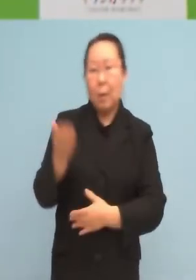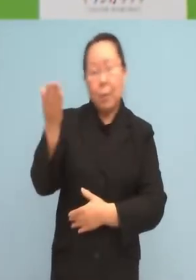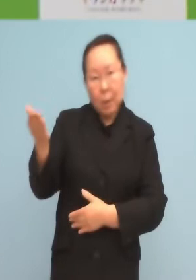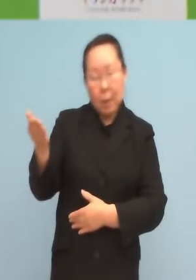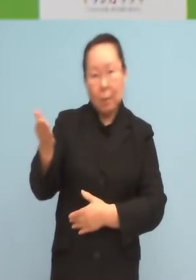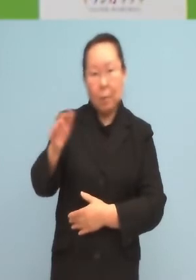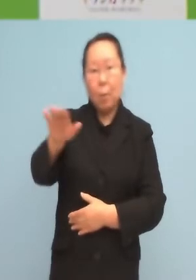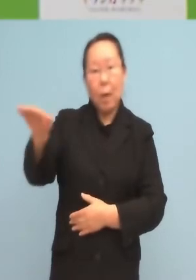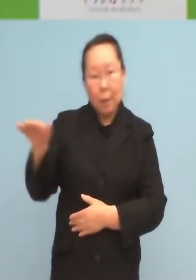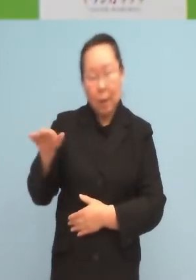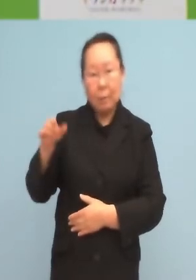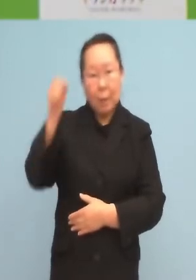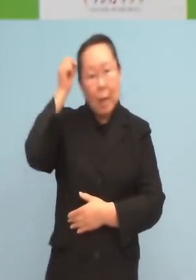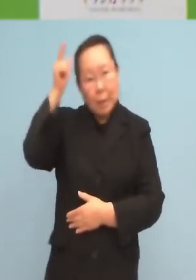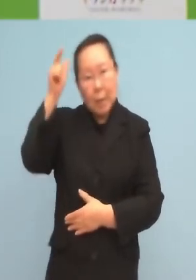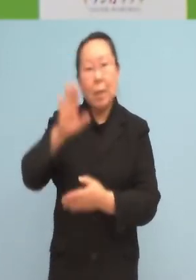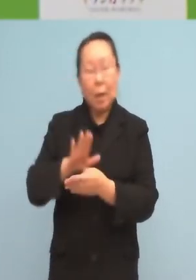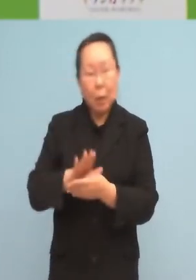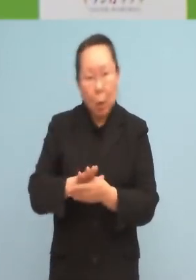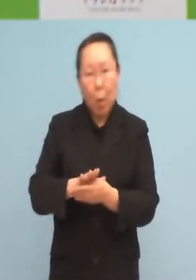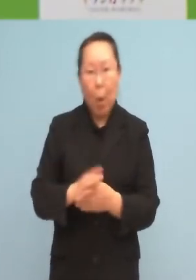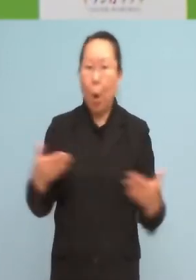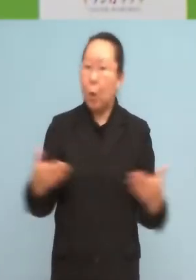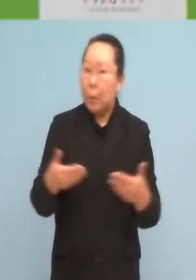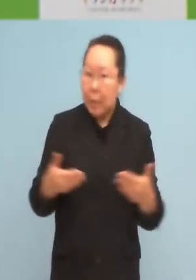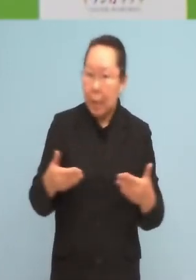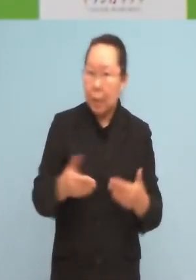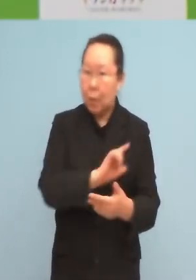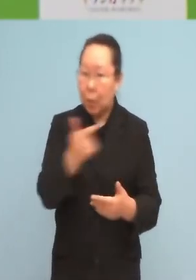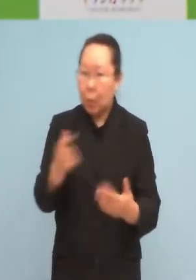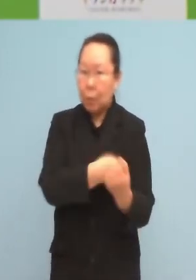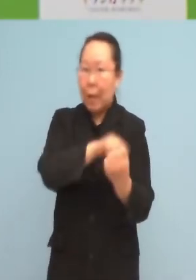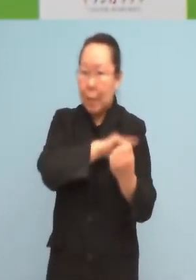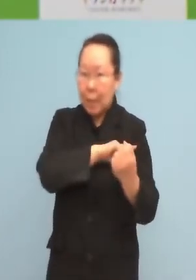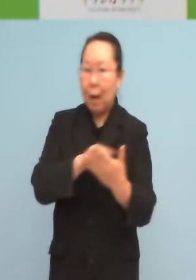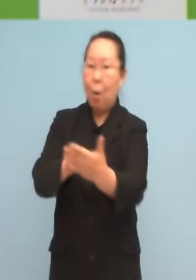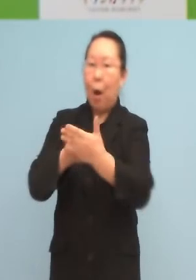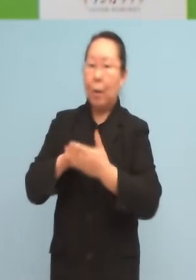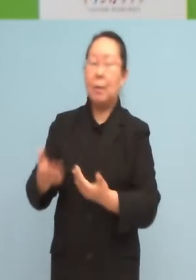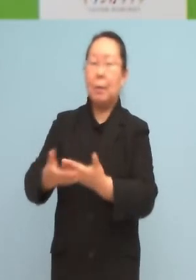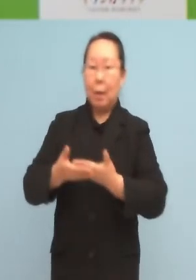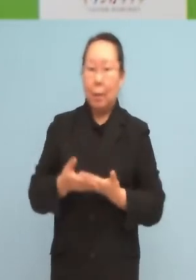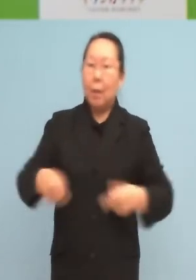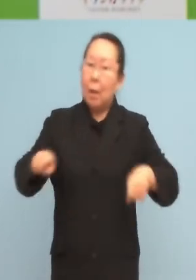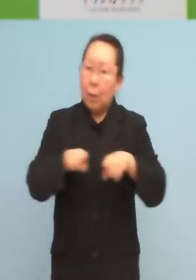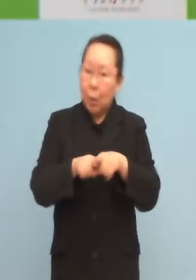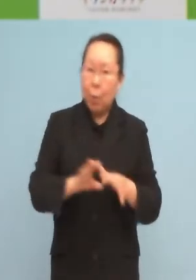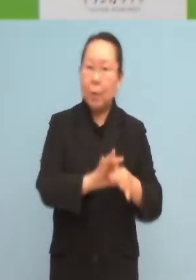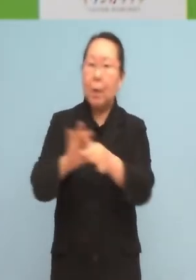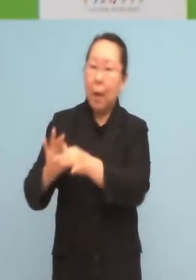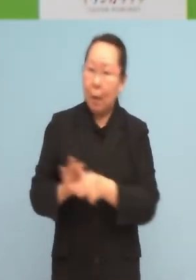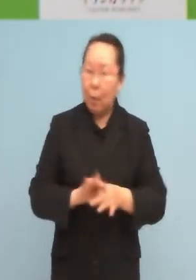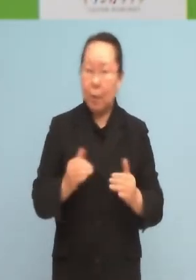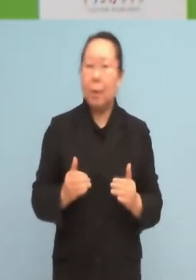方々に知恵とそれからビジネスのいろんなセンスも発揮をしていただいて、共に連携しなが